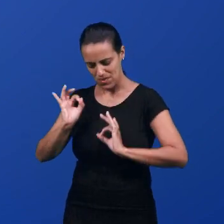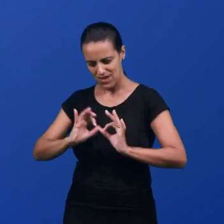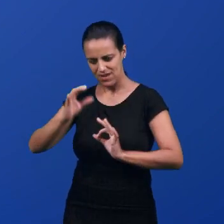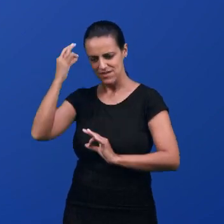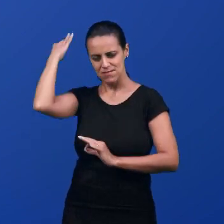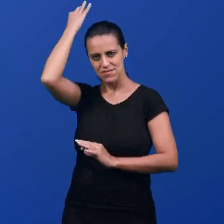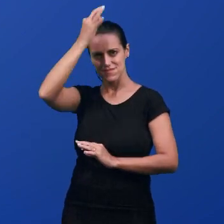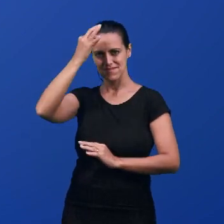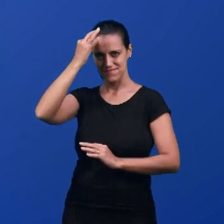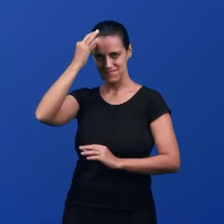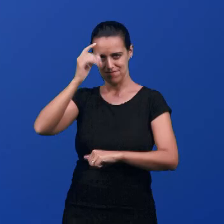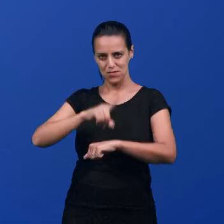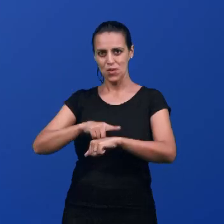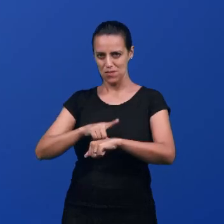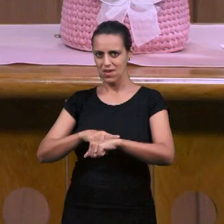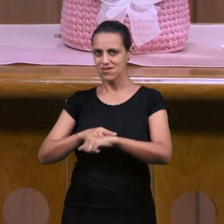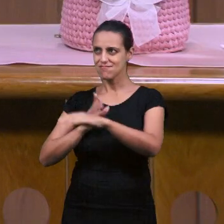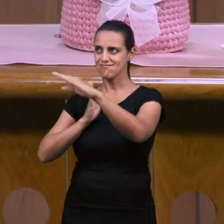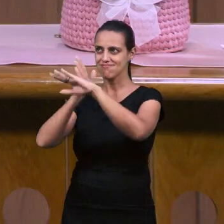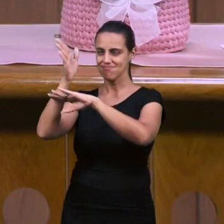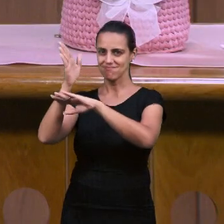fortifiés spirituellement pour ce moment.